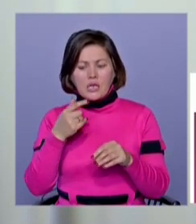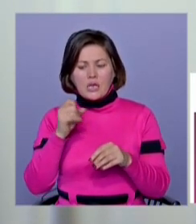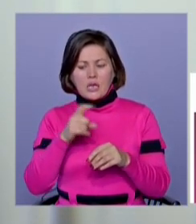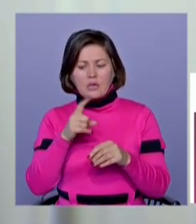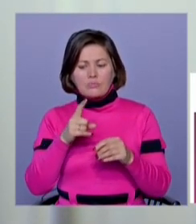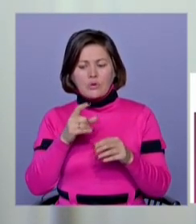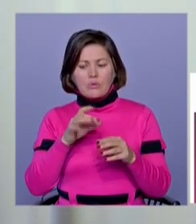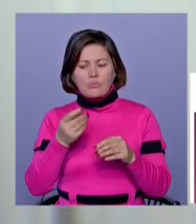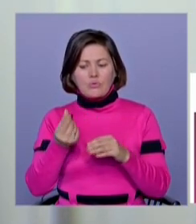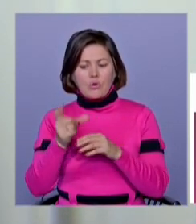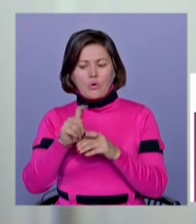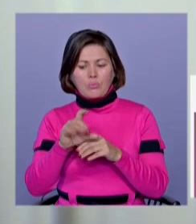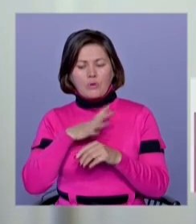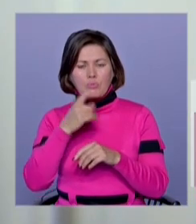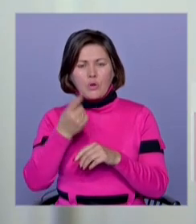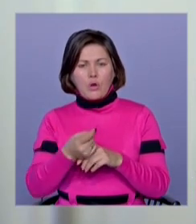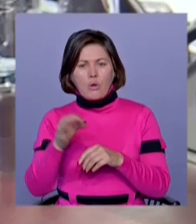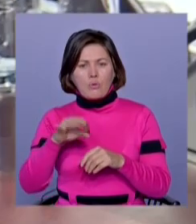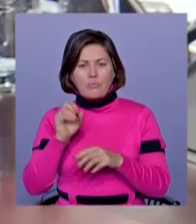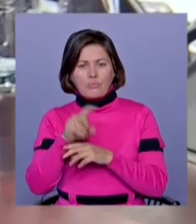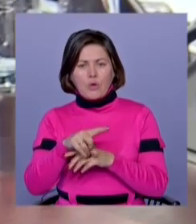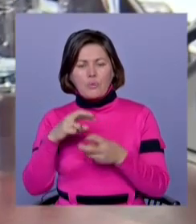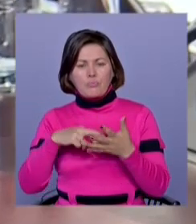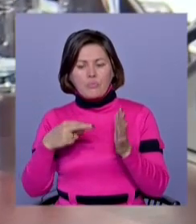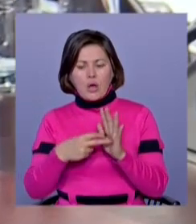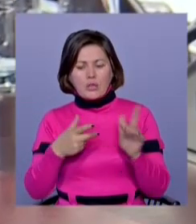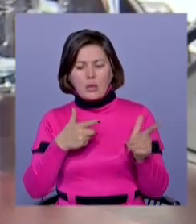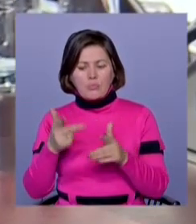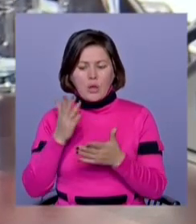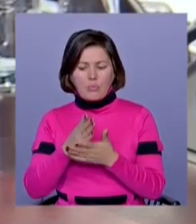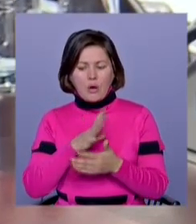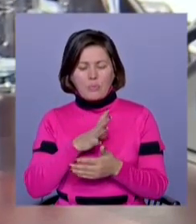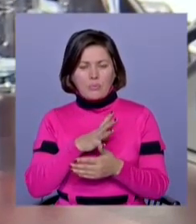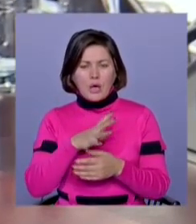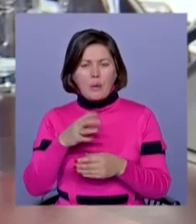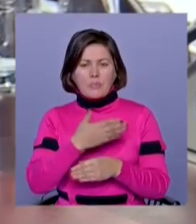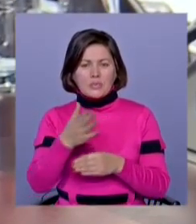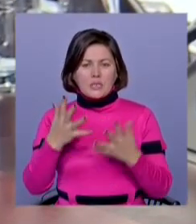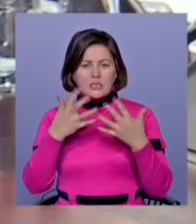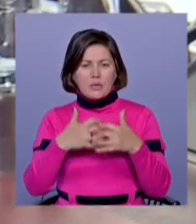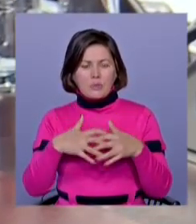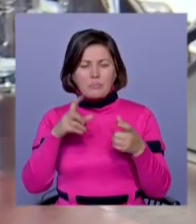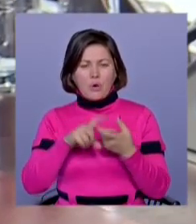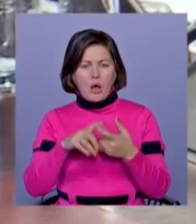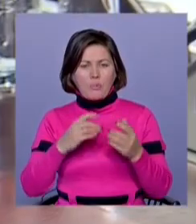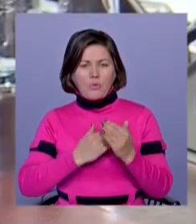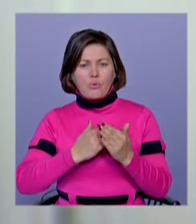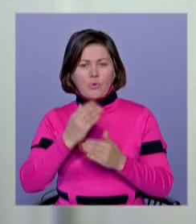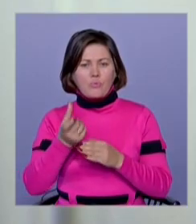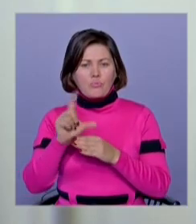шекті көтерме бағасын төмендету бойынша бұйрық жобасы әзірленді. Біздің есебімізше көтерме